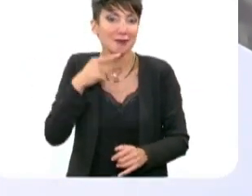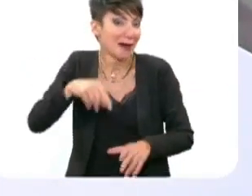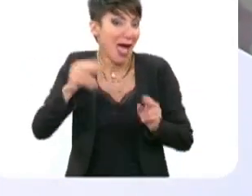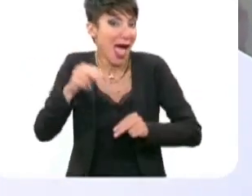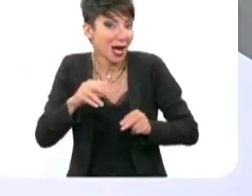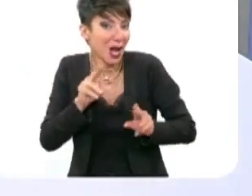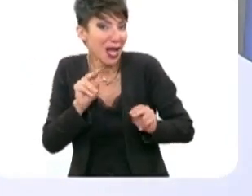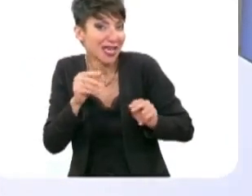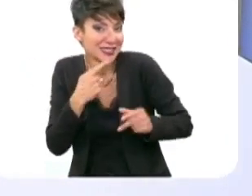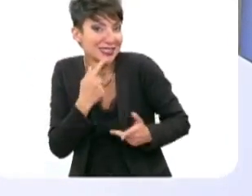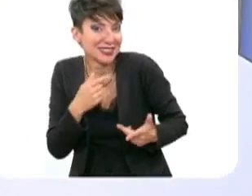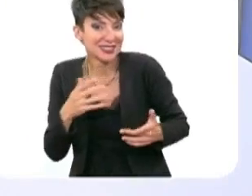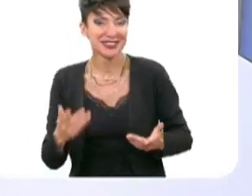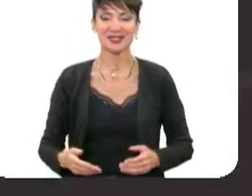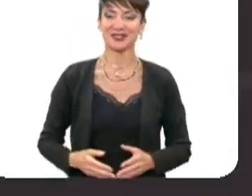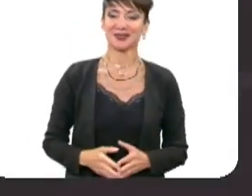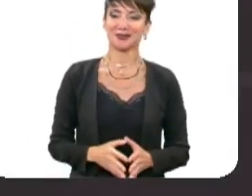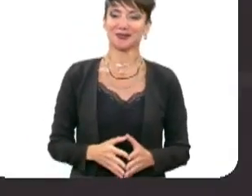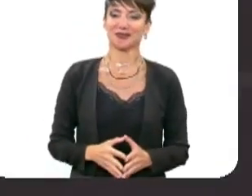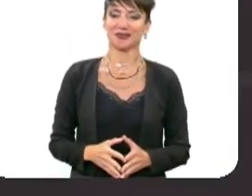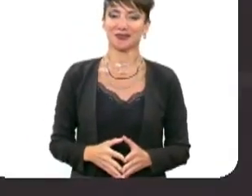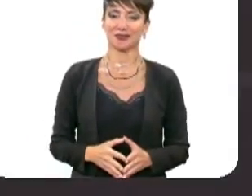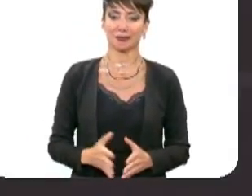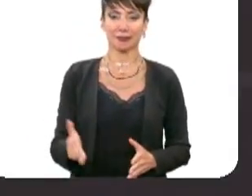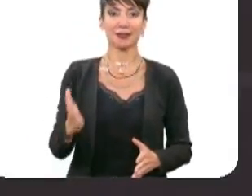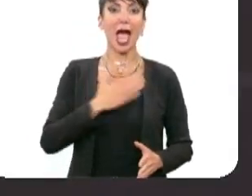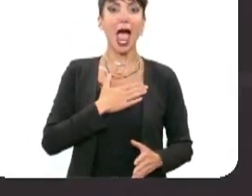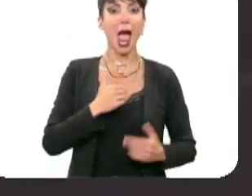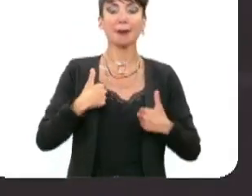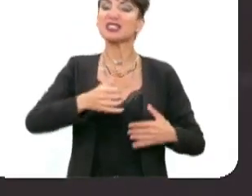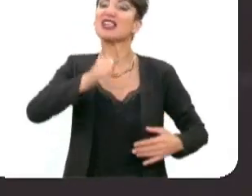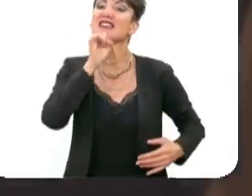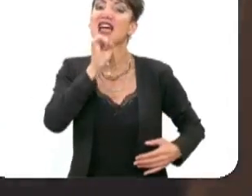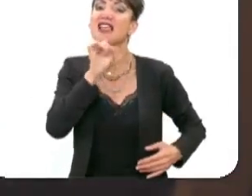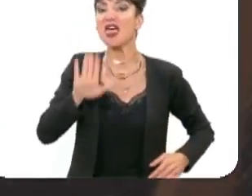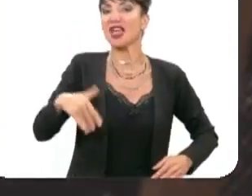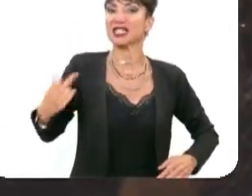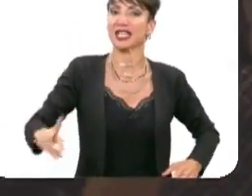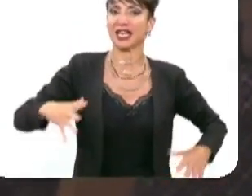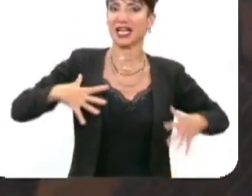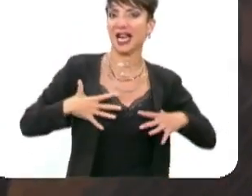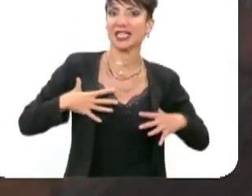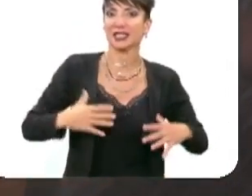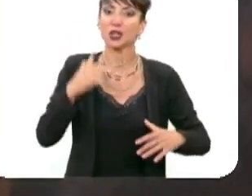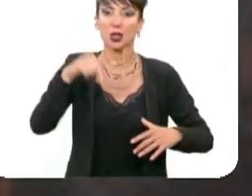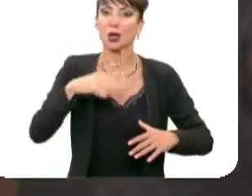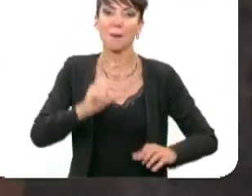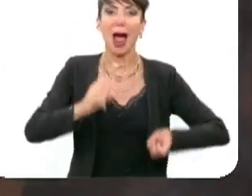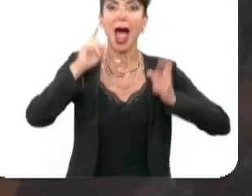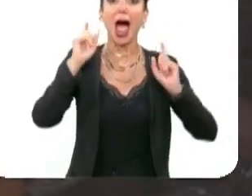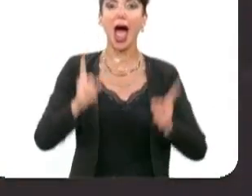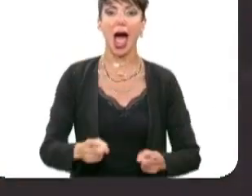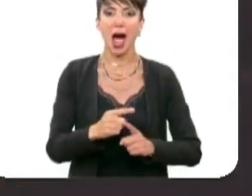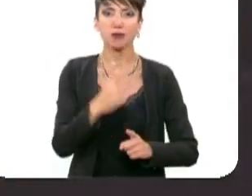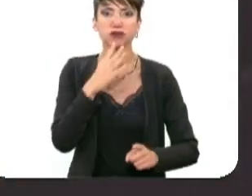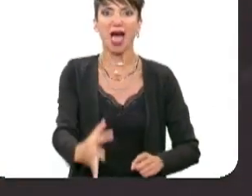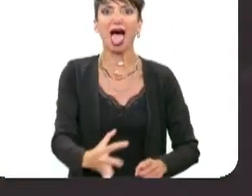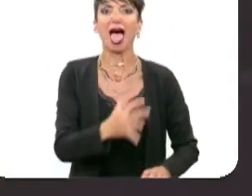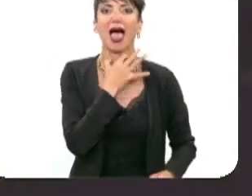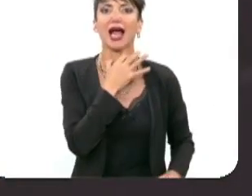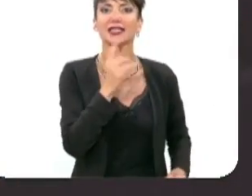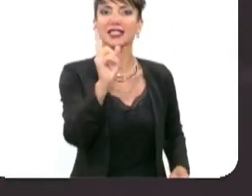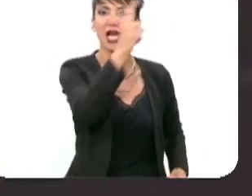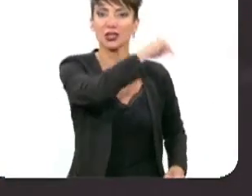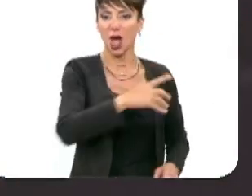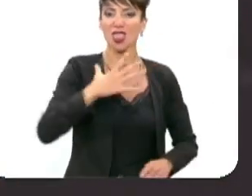αποτέλεσαν τι άλλο, οι εκλογές. Εμείς, οι γιαγιάδες της Κρήτης, αποφασίσαμε εκτακτός την